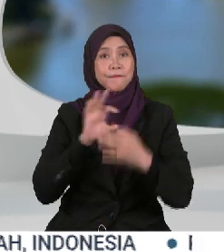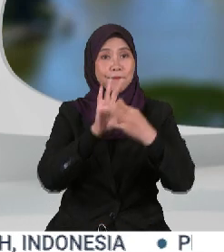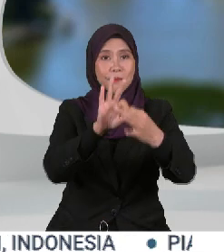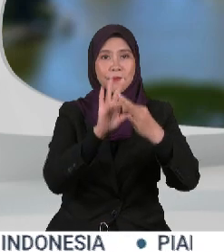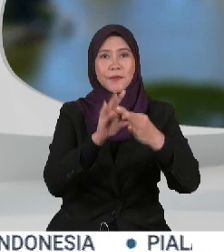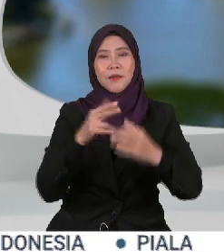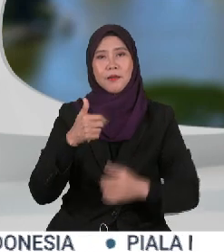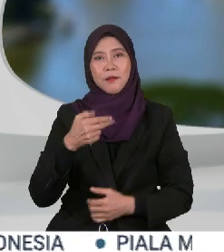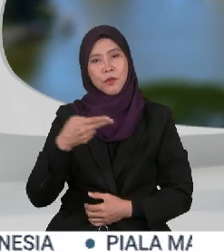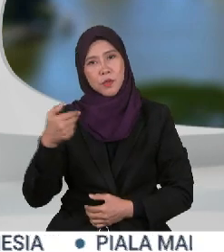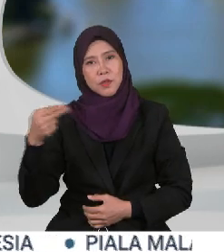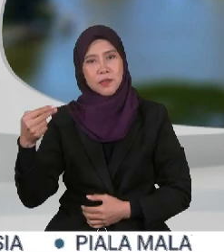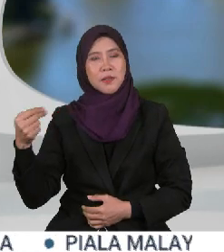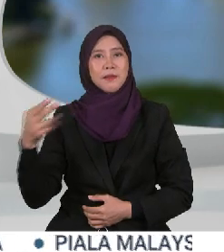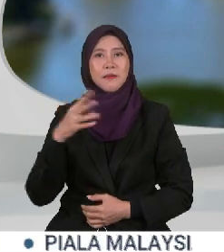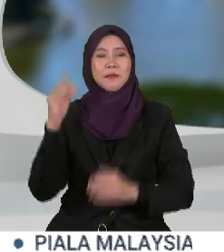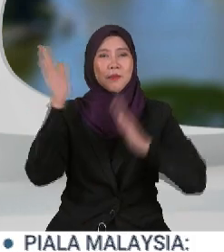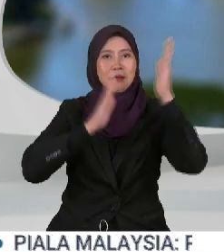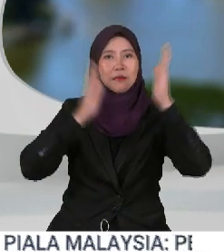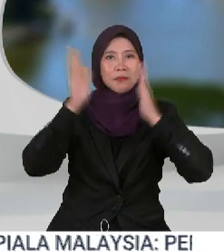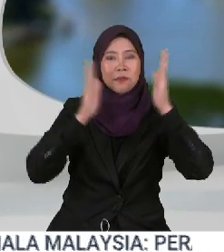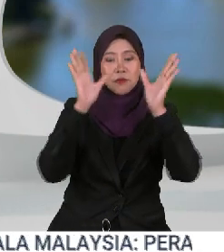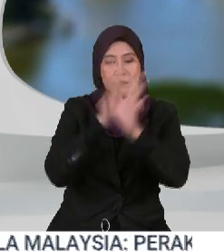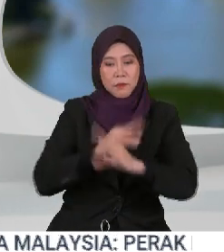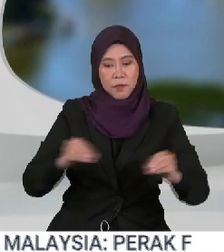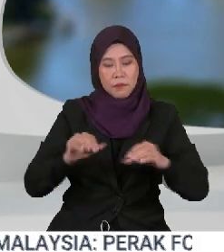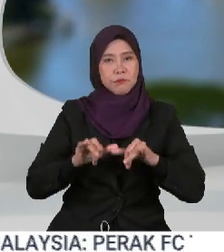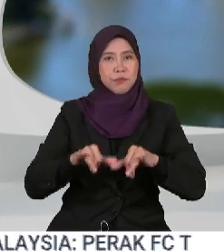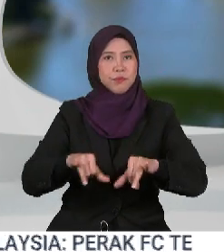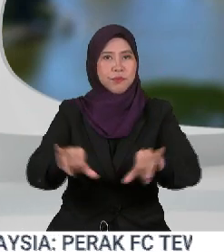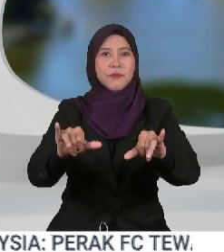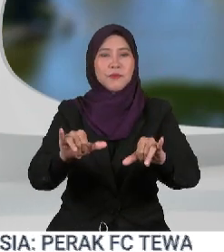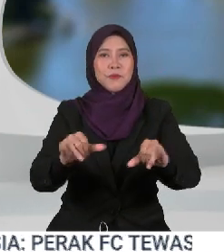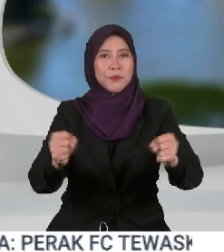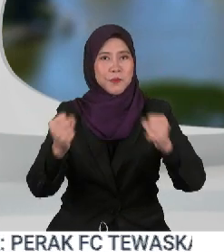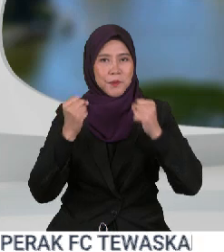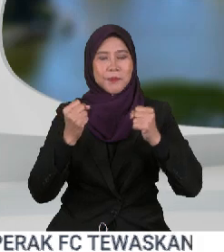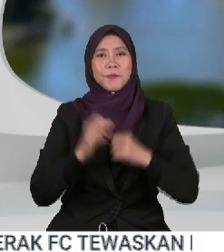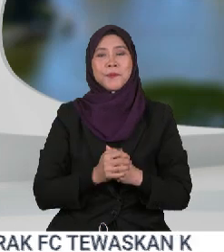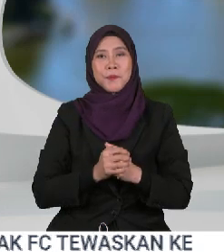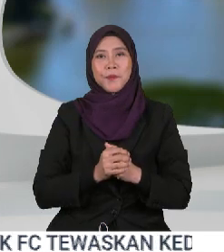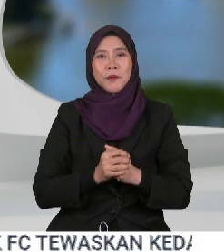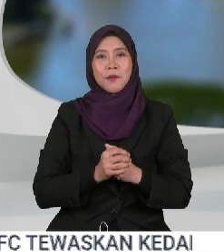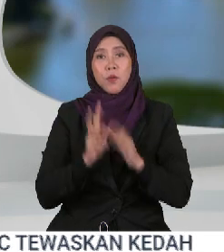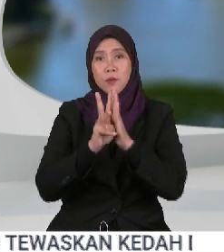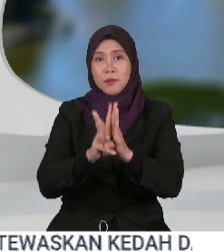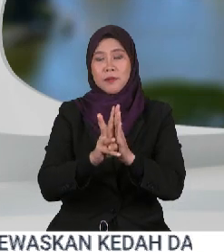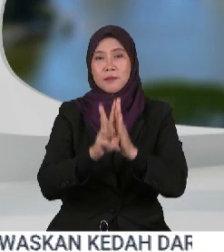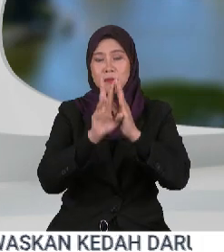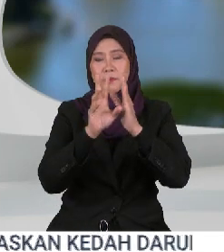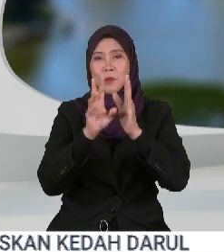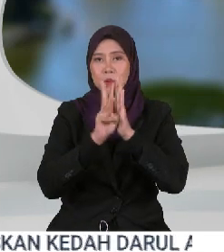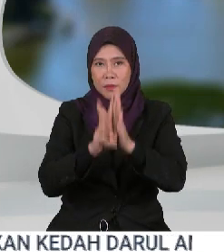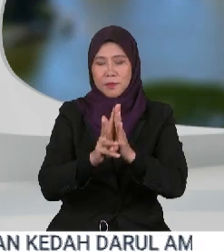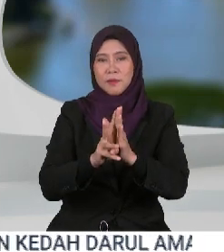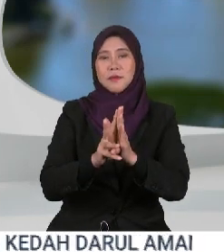Kerjasama antara Indonesia dan Malaysia, khususnya negeri Sarawak, akan terus diperkukuh. Konsulat Jeneral Republik Indonesia di Kuching,